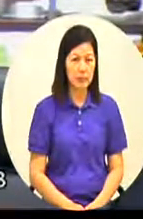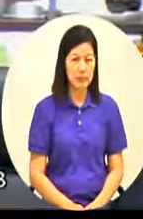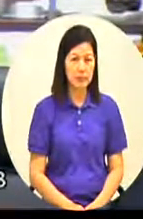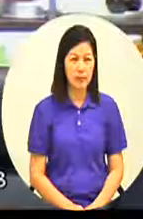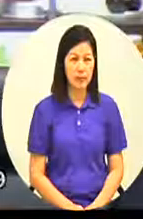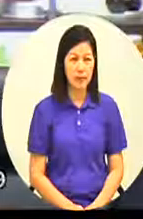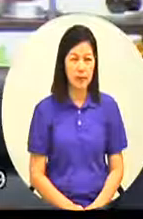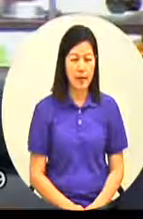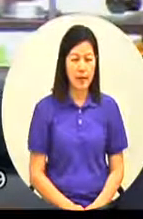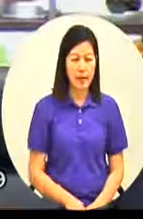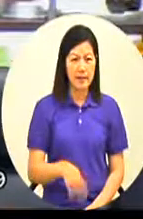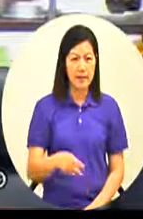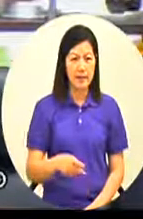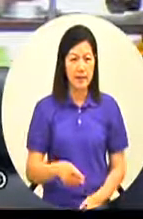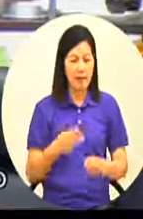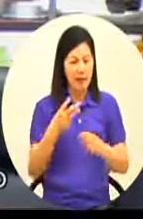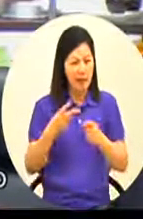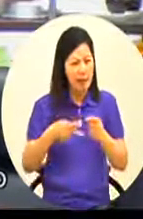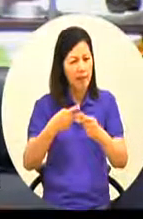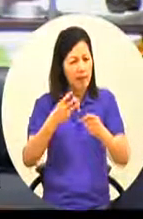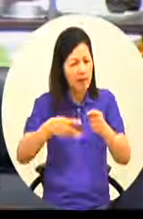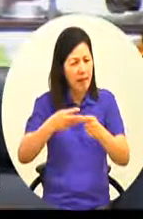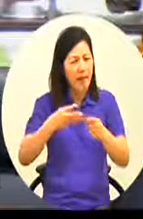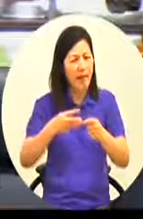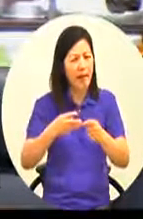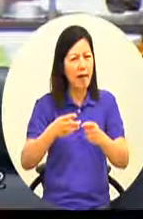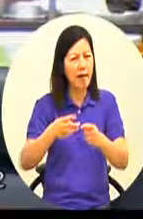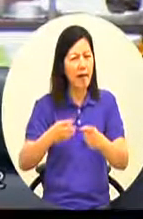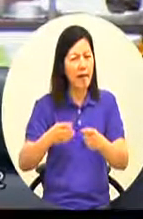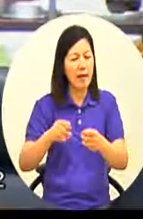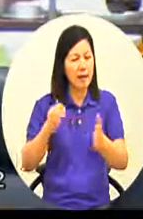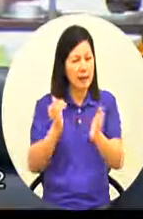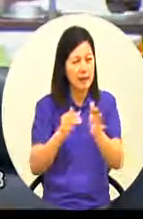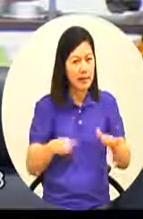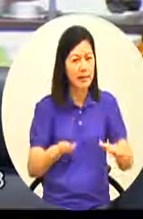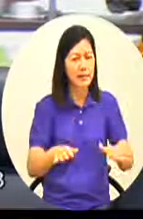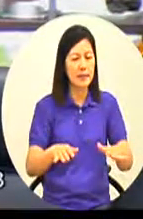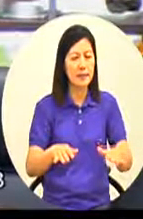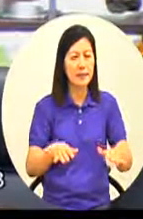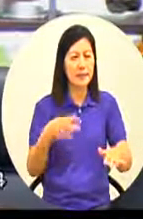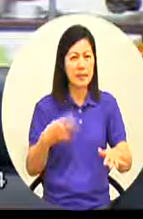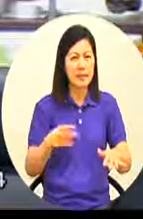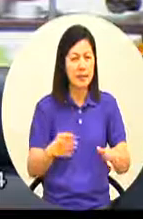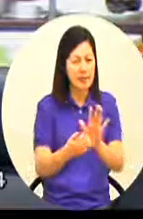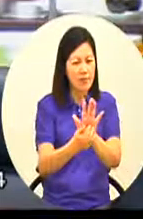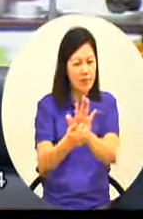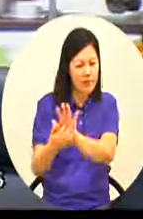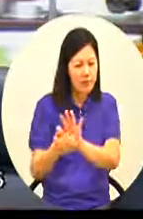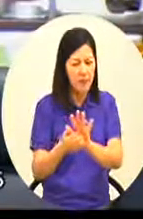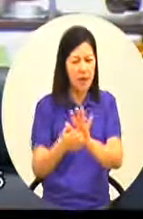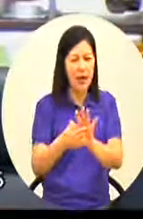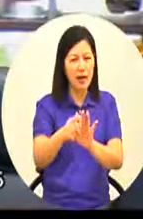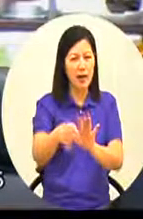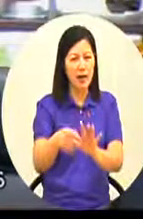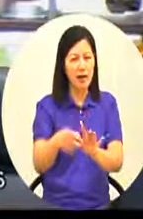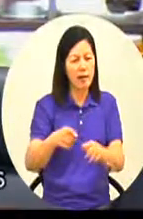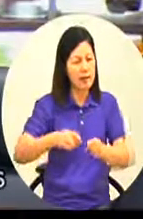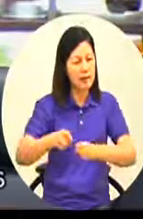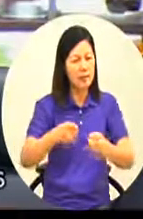为什么已经两三年了，我们连做防患的一个动作通通没